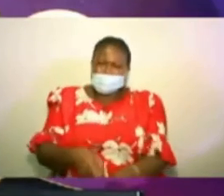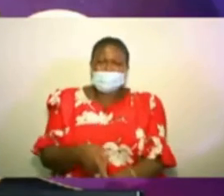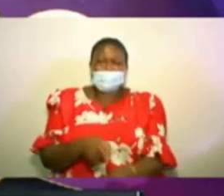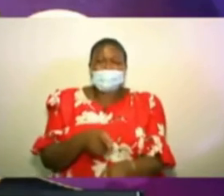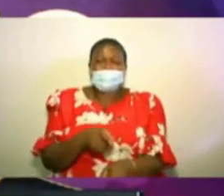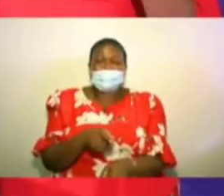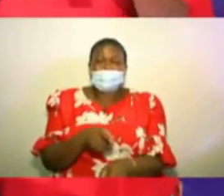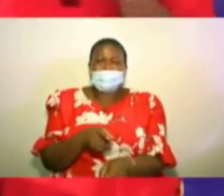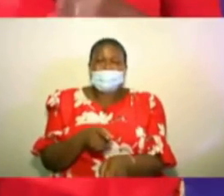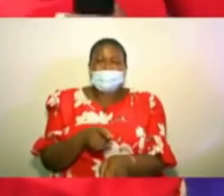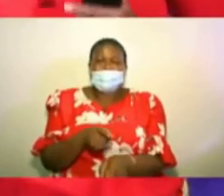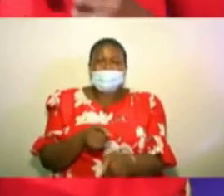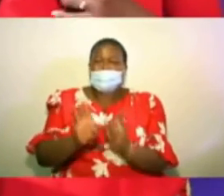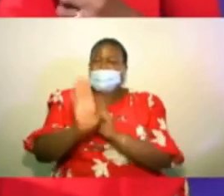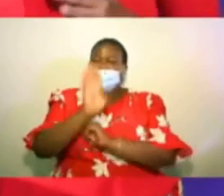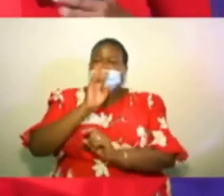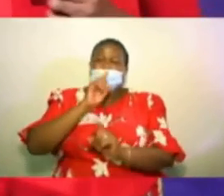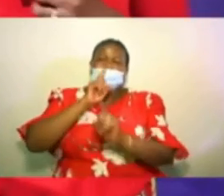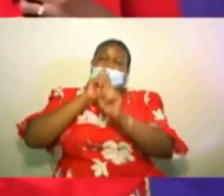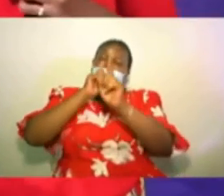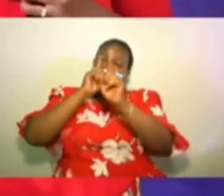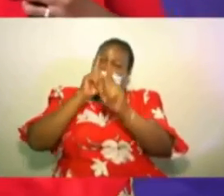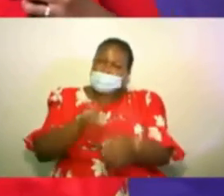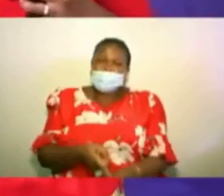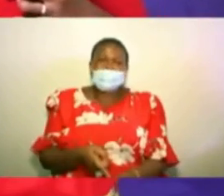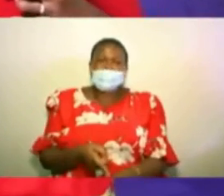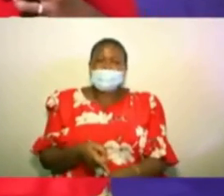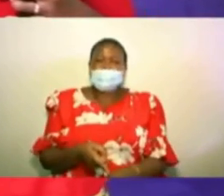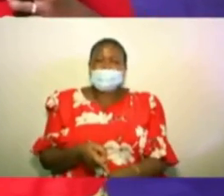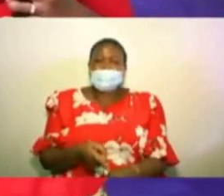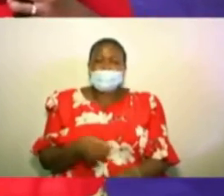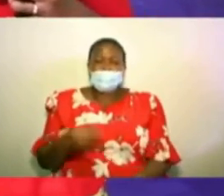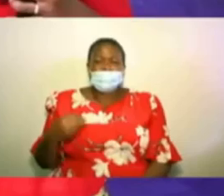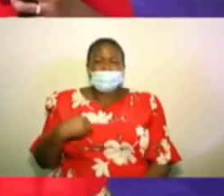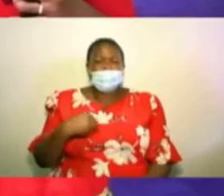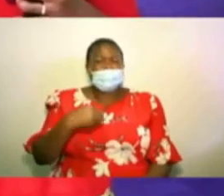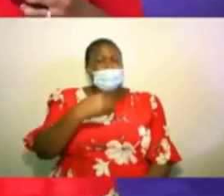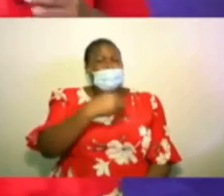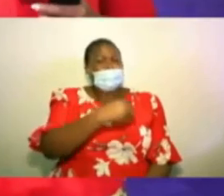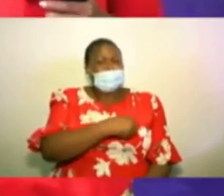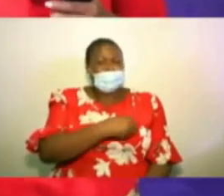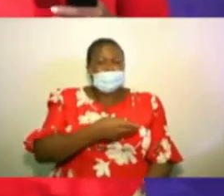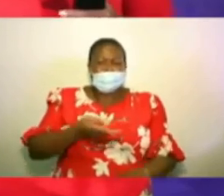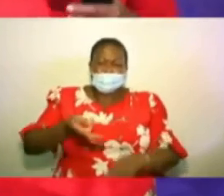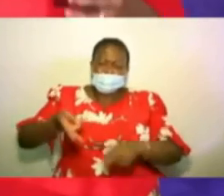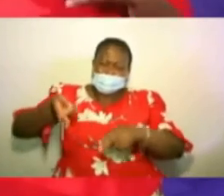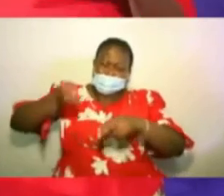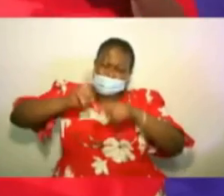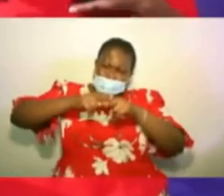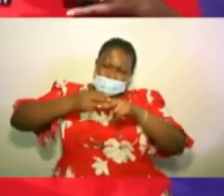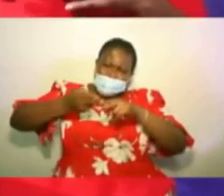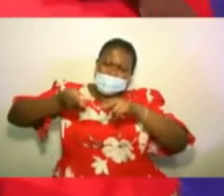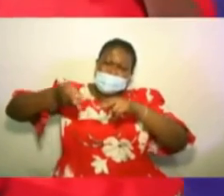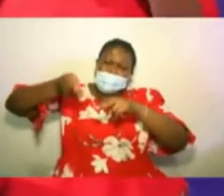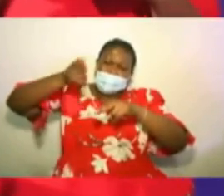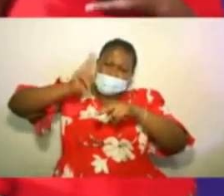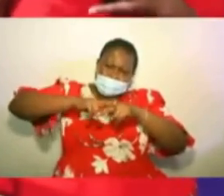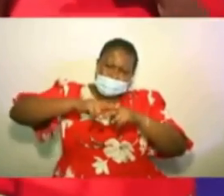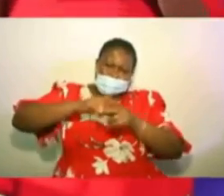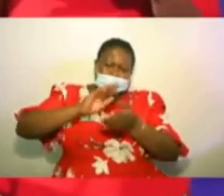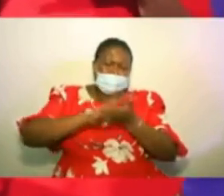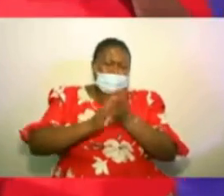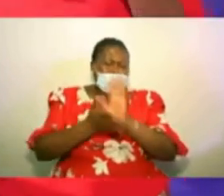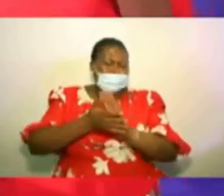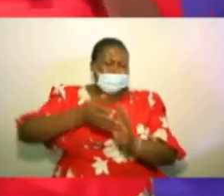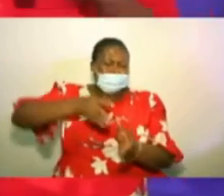en effet changé les choses. It says the membership emerged from the crisis stronger. Et il dit que les membres sont sortis